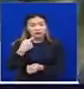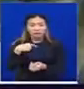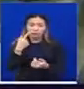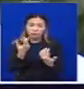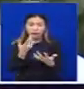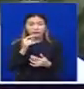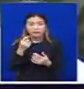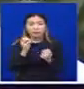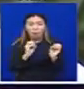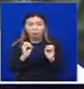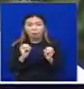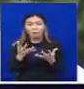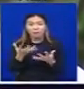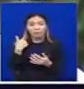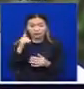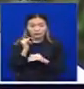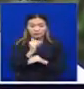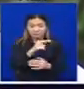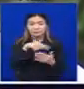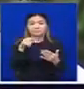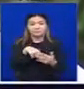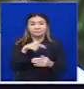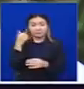ไรเลยวันที่7ก็ไปแน่นอนครับ